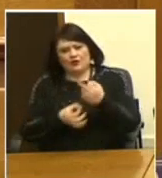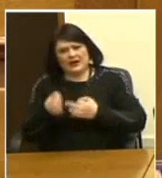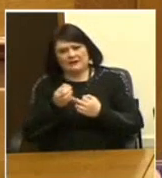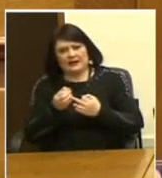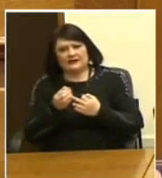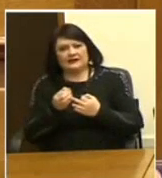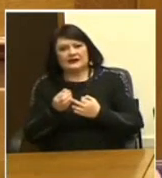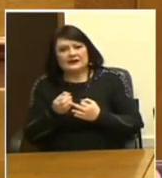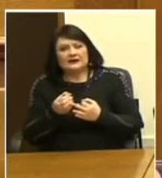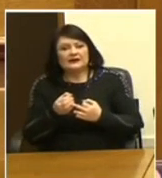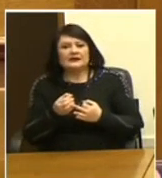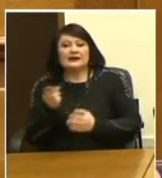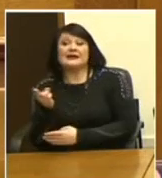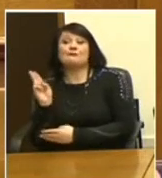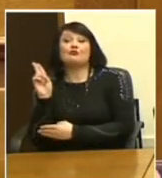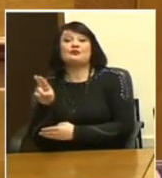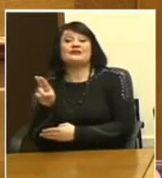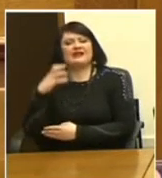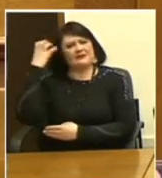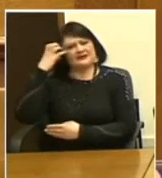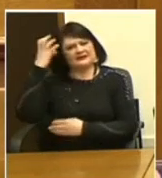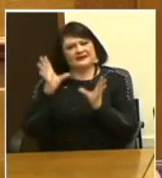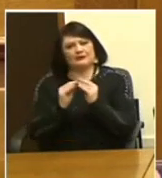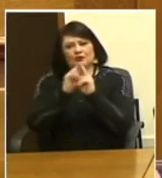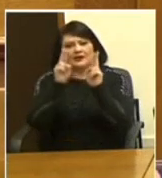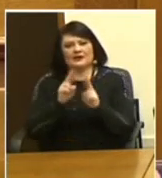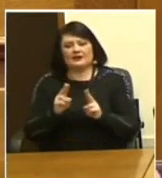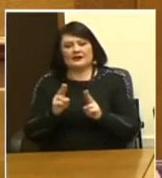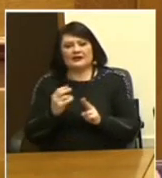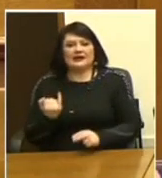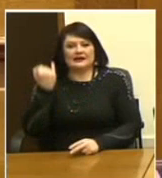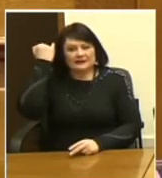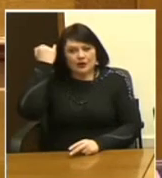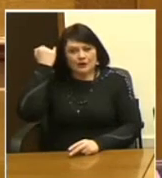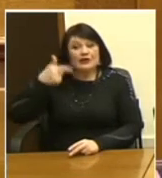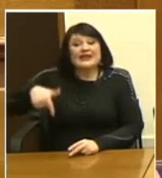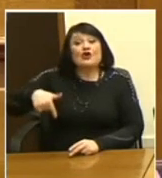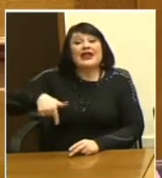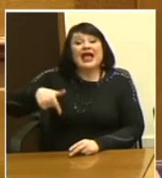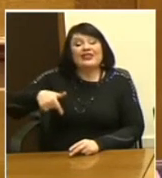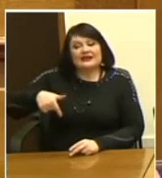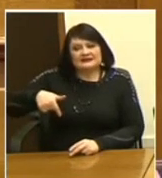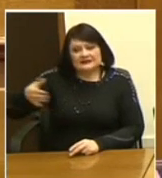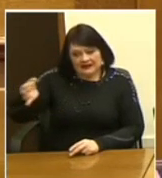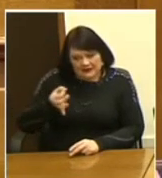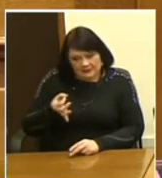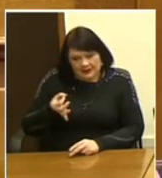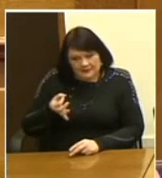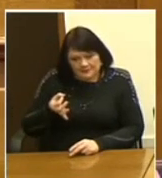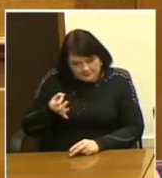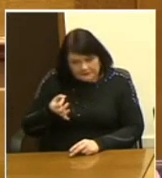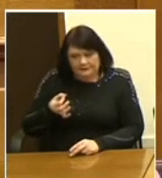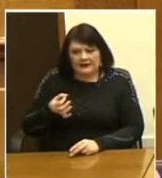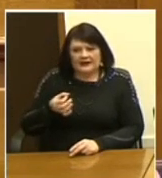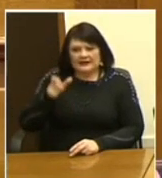διεθνολόγων που θα είναι υποψήφιοι με το κόμμα σας το επόμενο διάστημα, ατυχή δήλωση του Αντιπροέδρου σας κ. Γεωργιάδη, ο οποίος είπε ότι ο ίδιος,